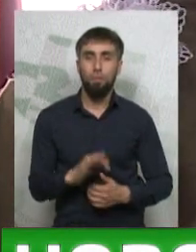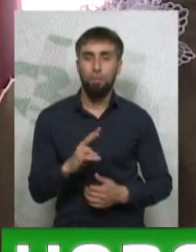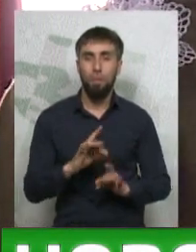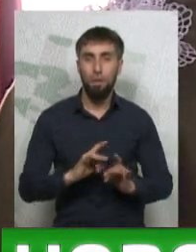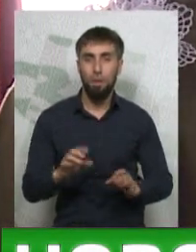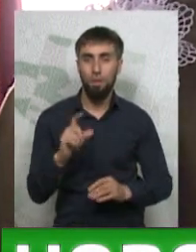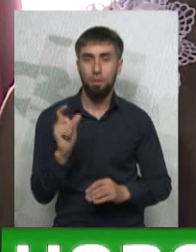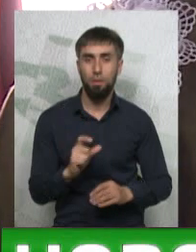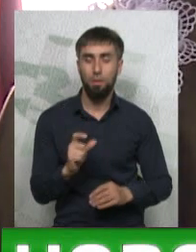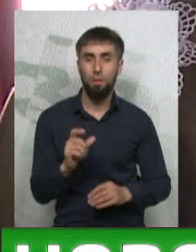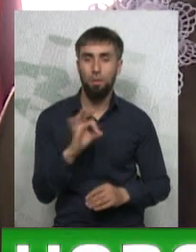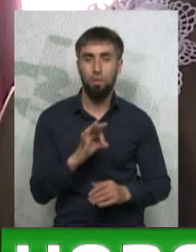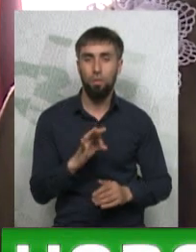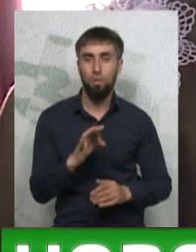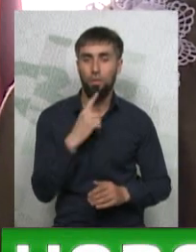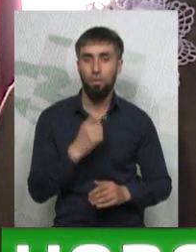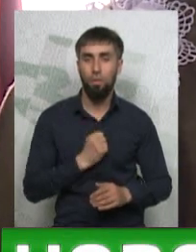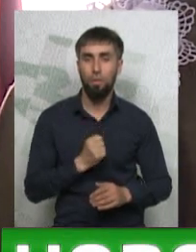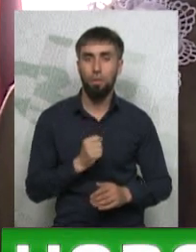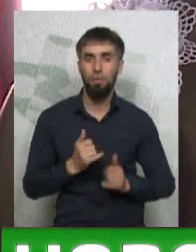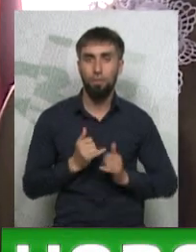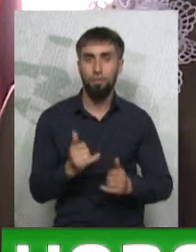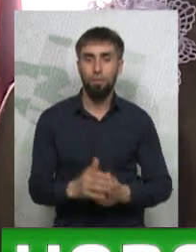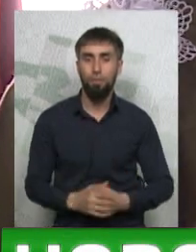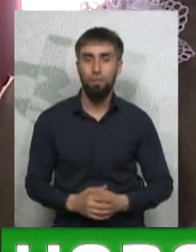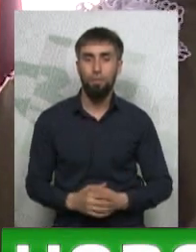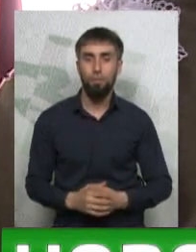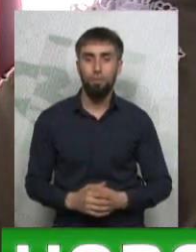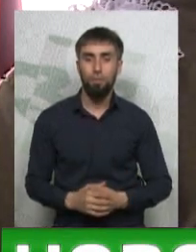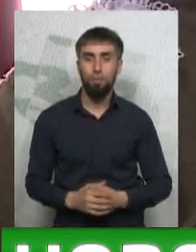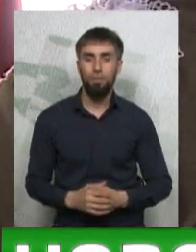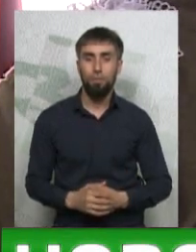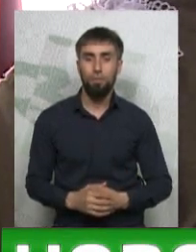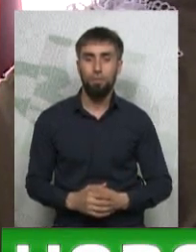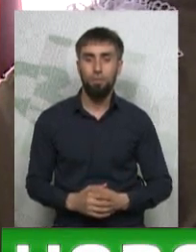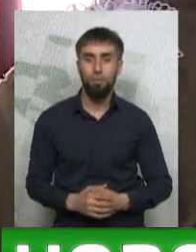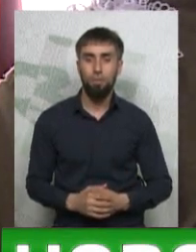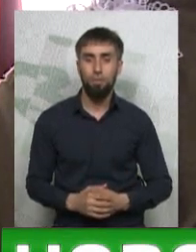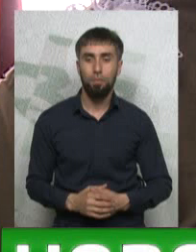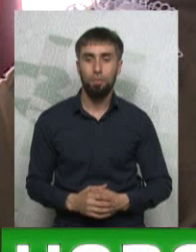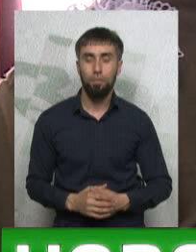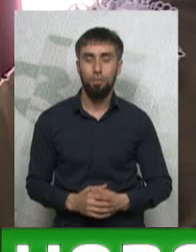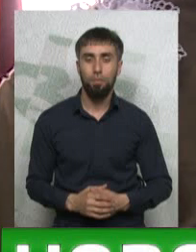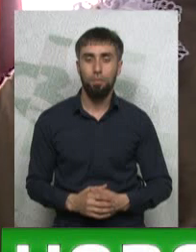и деды надевают ордена. Мы про первый день победы любим слушать и рассказывать.